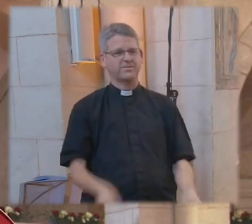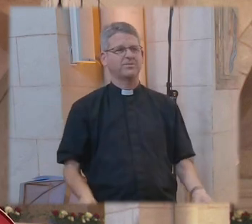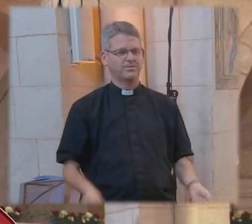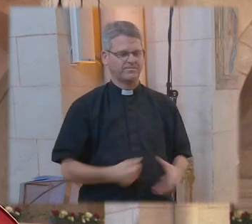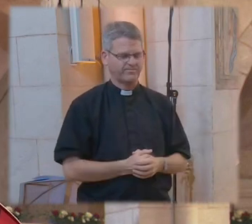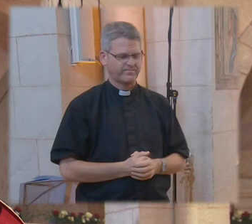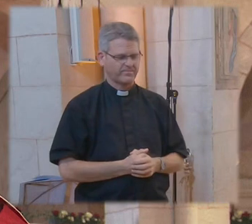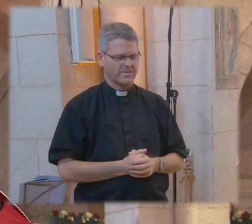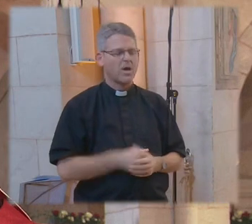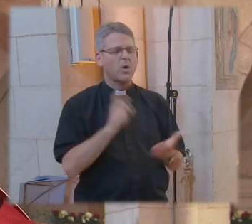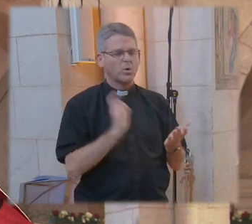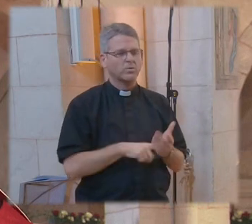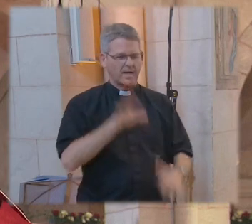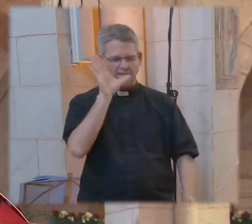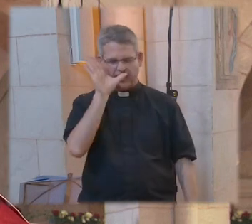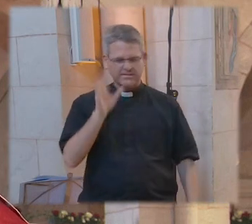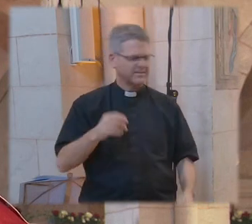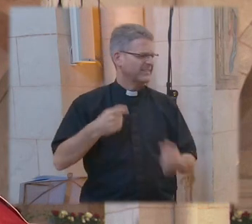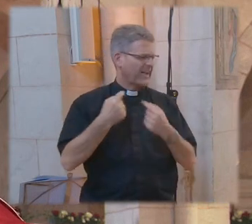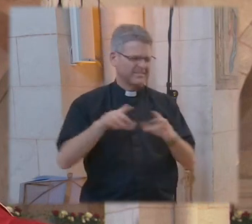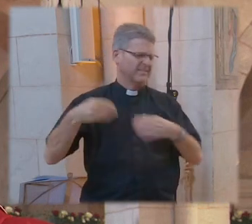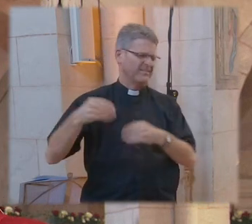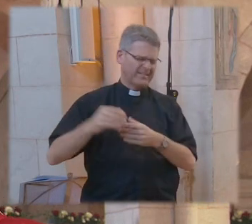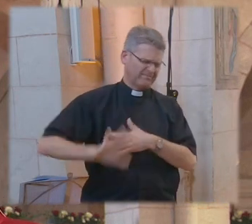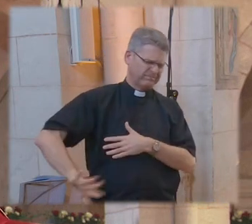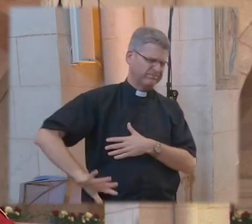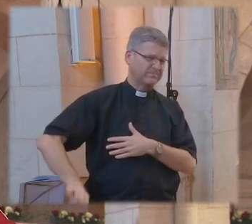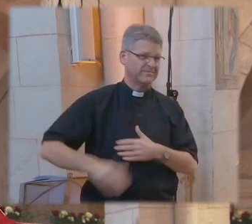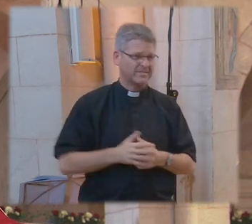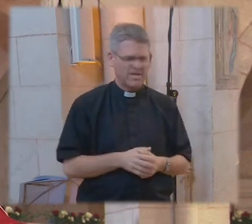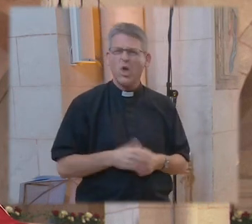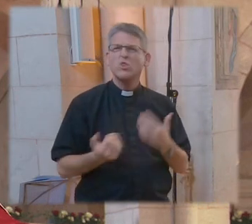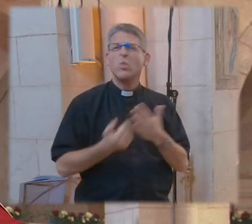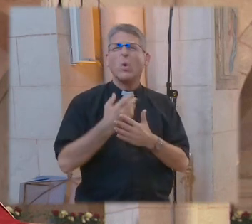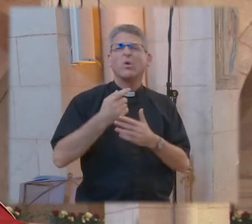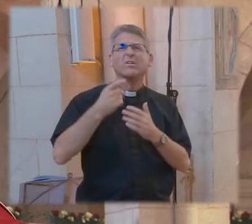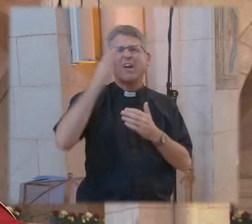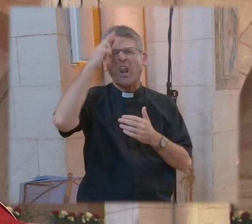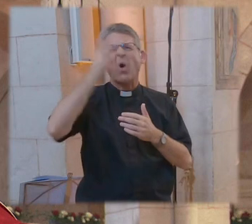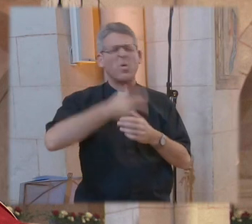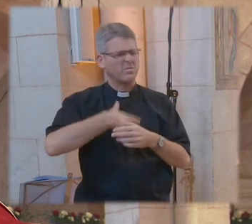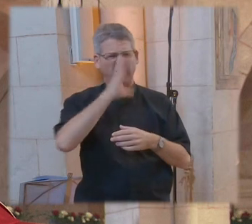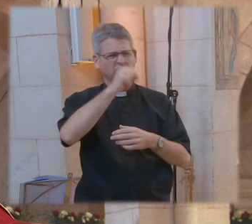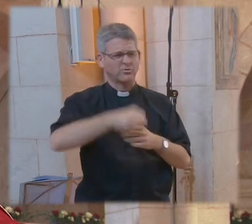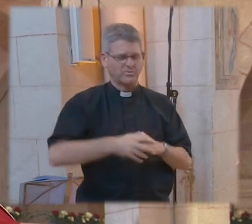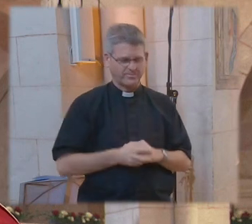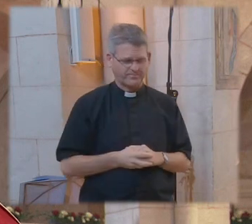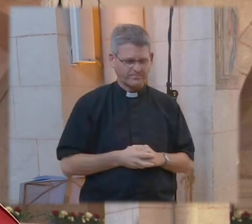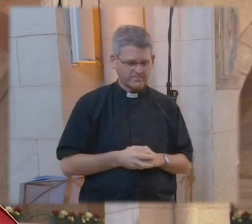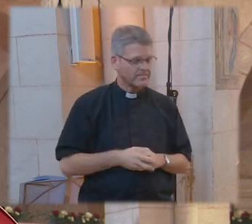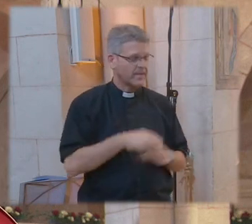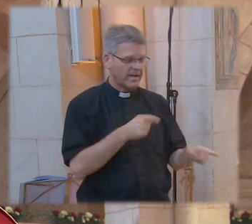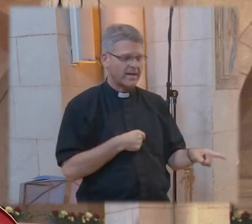keine menschlichen und christlichen Werte vertritt, sondern neuheidnische Ideen propagiert. Pater Henkes